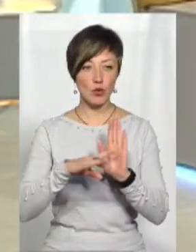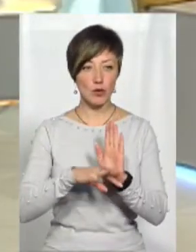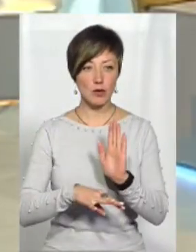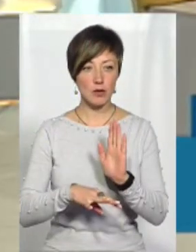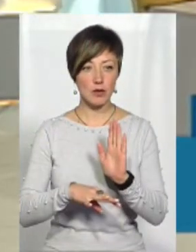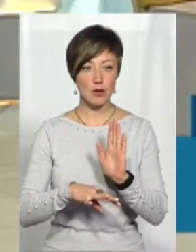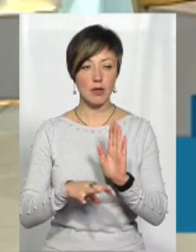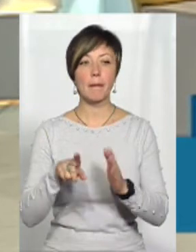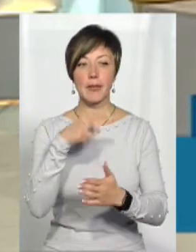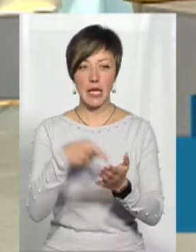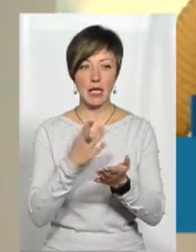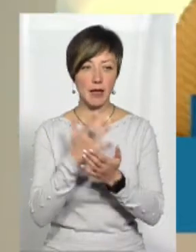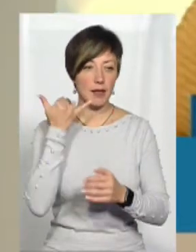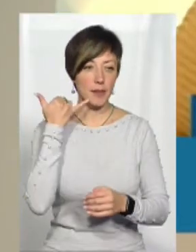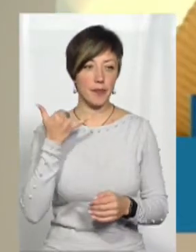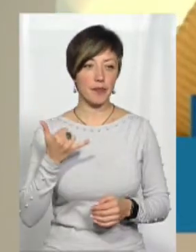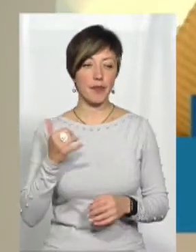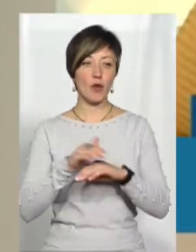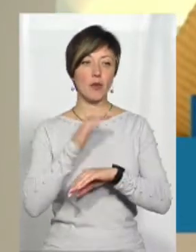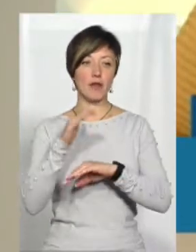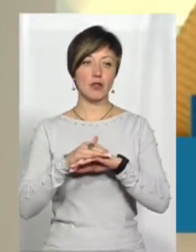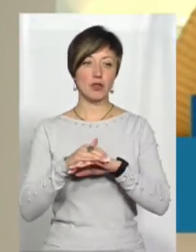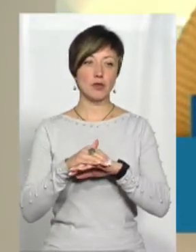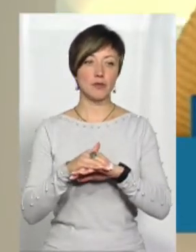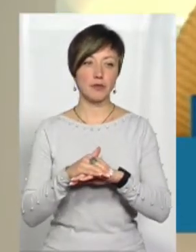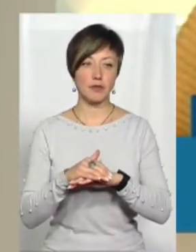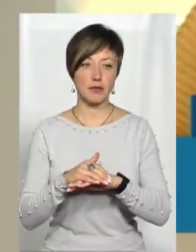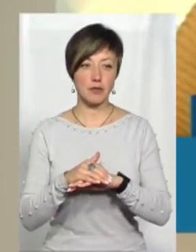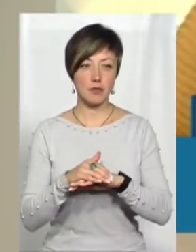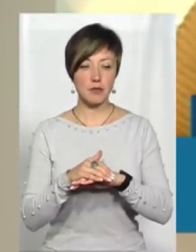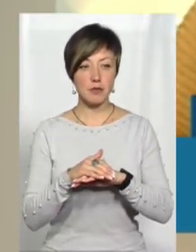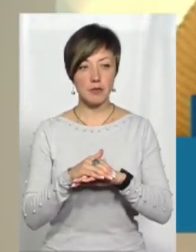отримали алло, такий коментар. Доброго дня. О, доброго дня, ми вас слухаємо. Добрий вечір. Добрий.